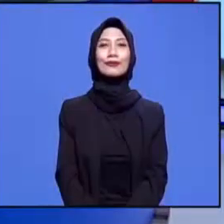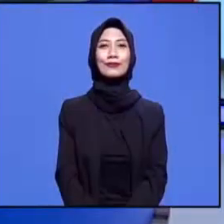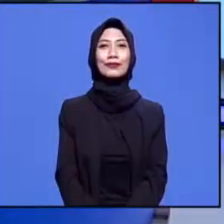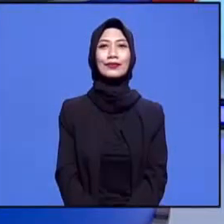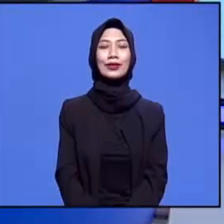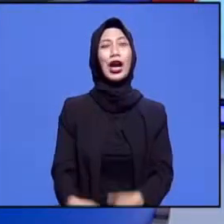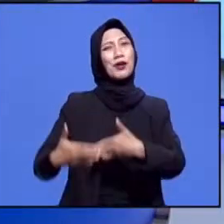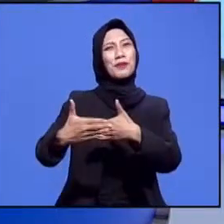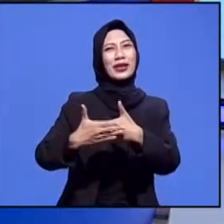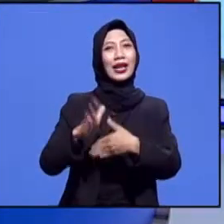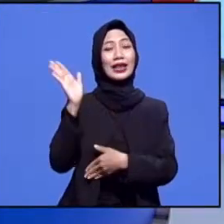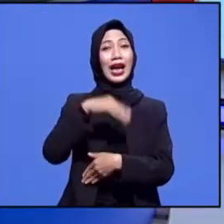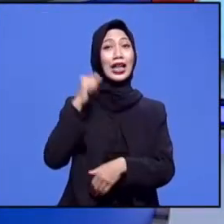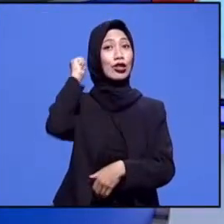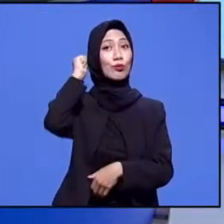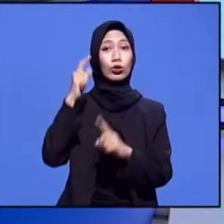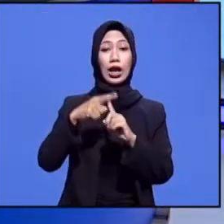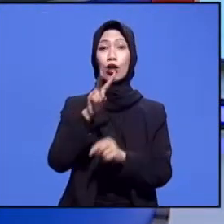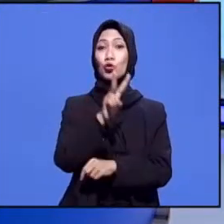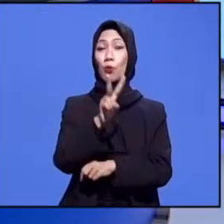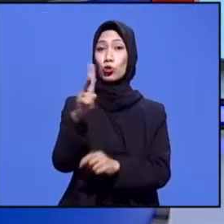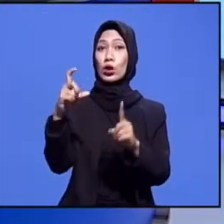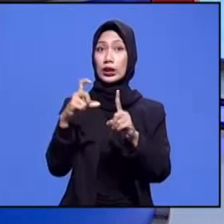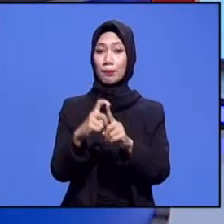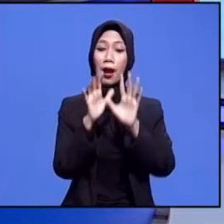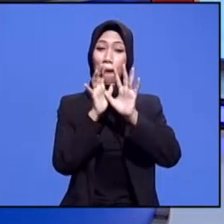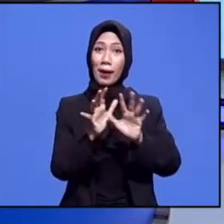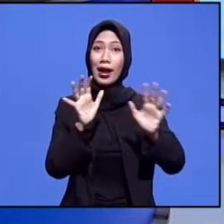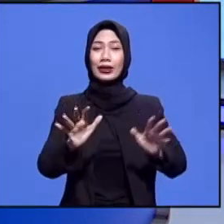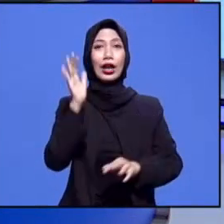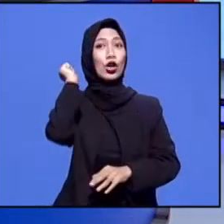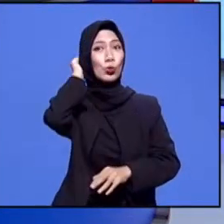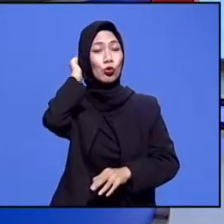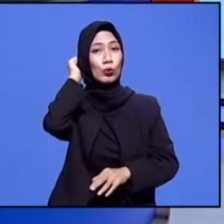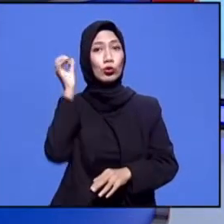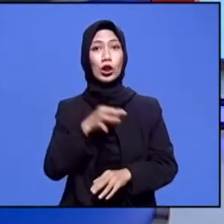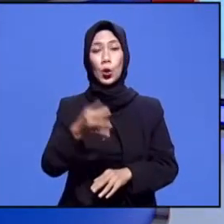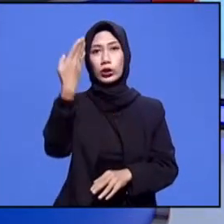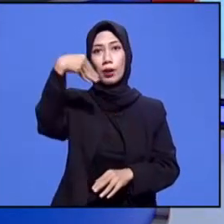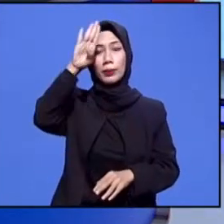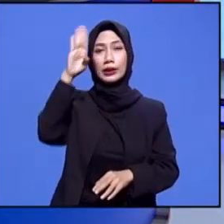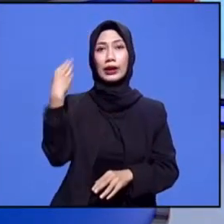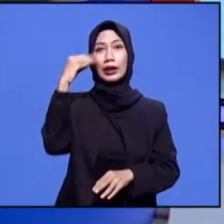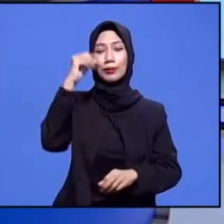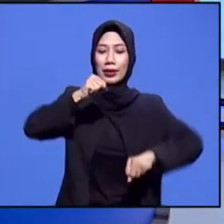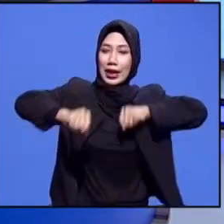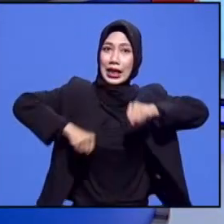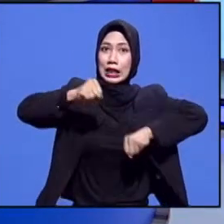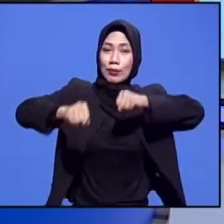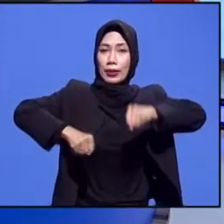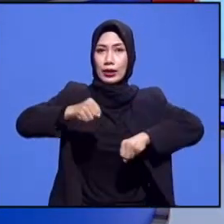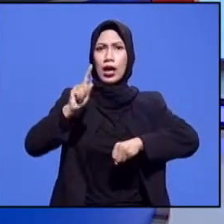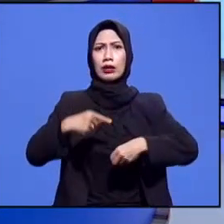Menyambut peringatan Hari Ibu 22 Desember mendatang, puluhan emak-emak di Blitar, Jawa Timur pagi tadi menggelar acara bersepeda dengan baju